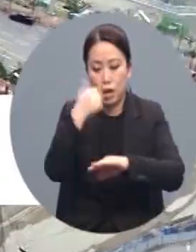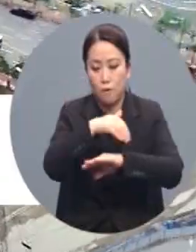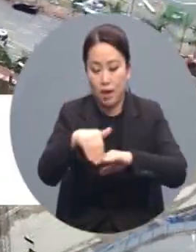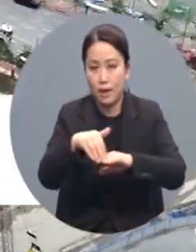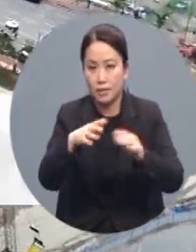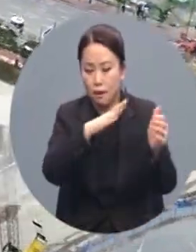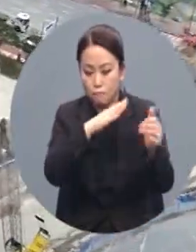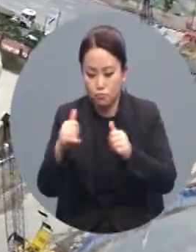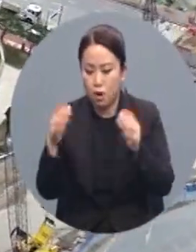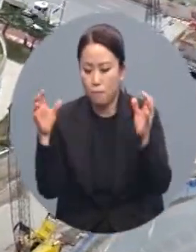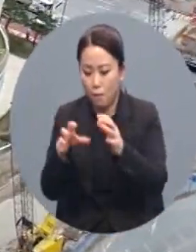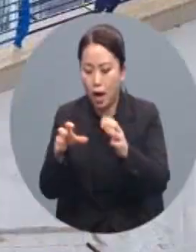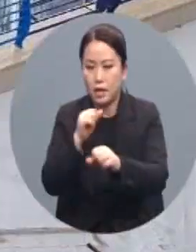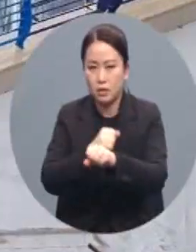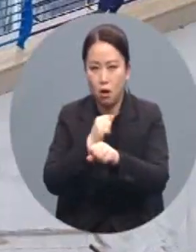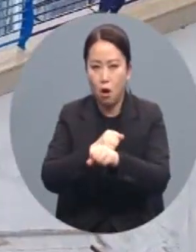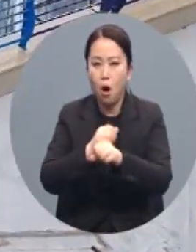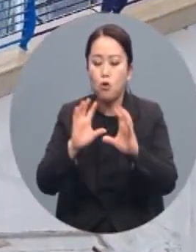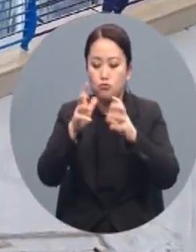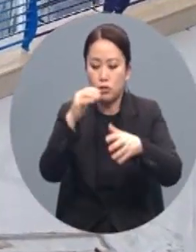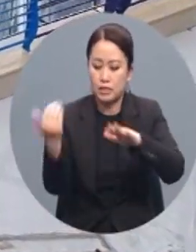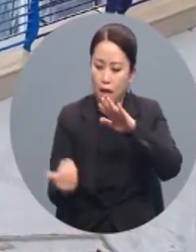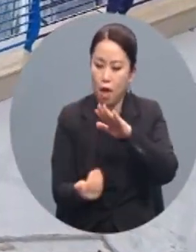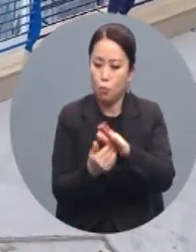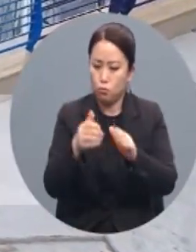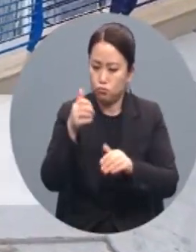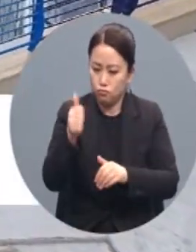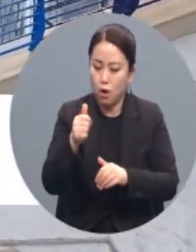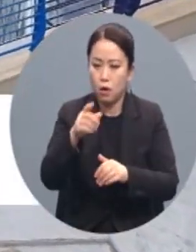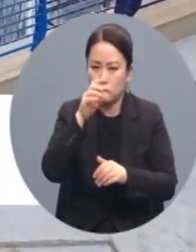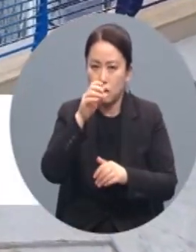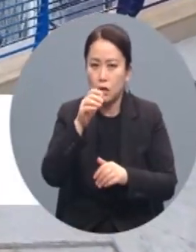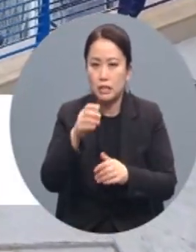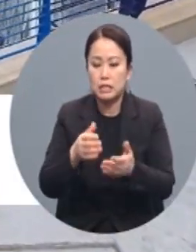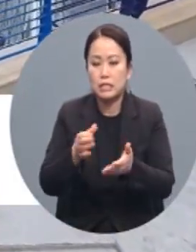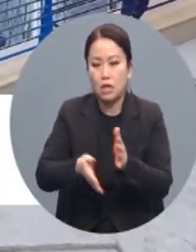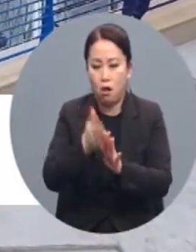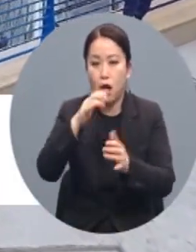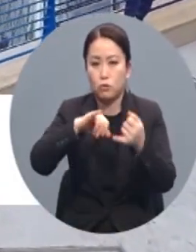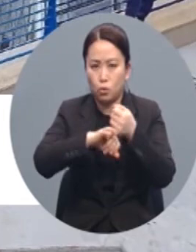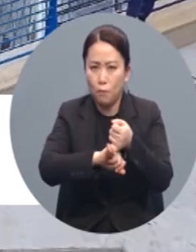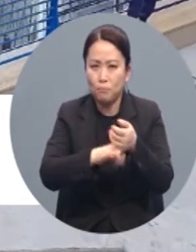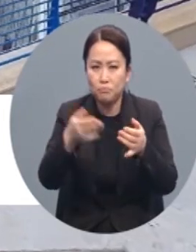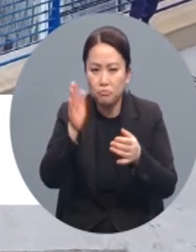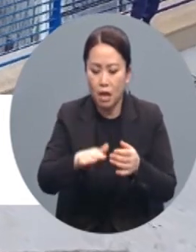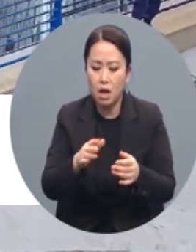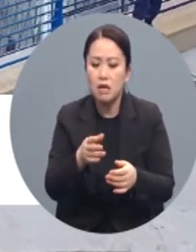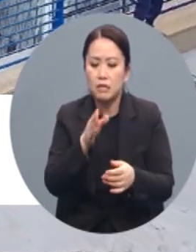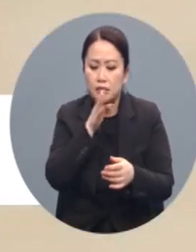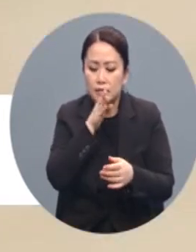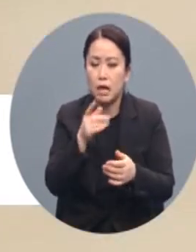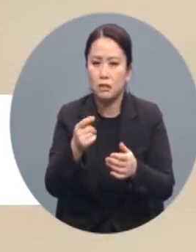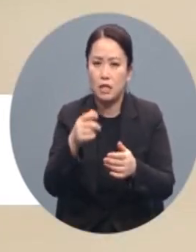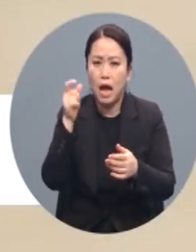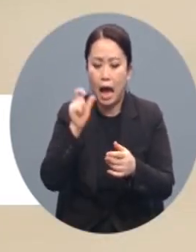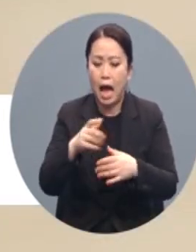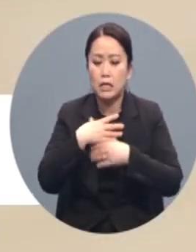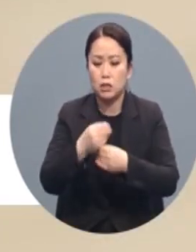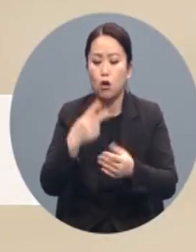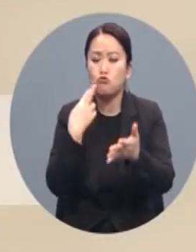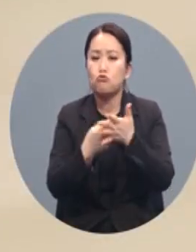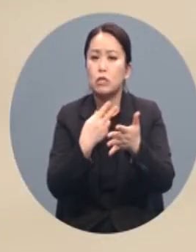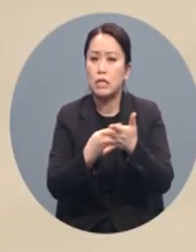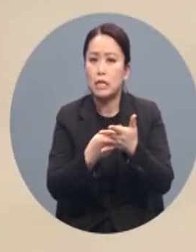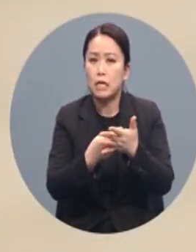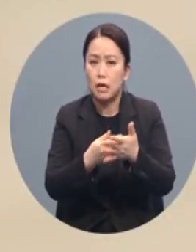수준의 시설을 약속했습니다. 하지만 설계도상의 안전유리 난간은 철제 난간으로 바뀌었고 강화유리